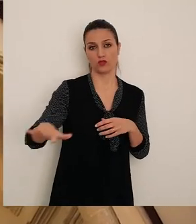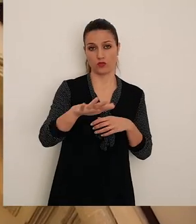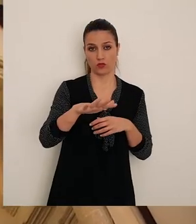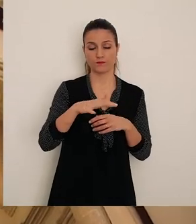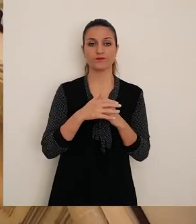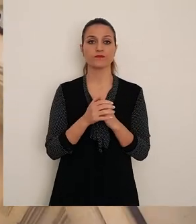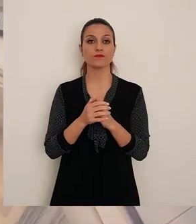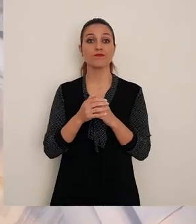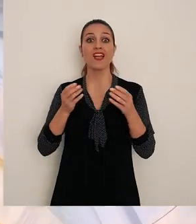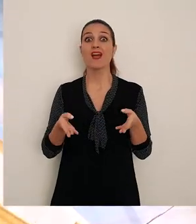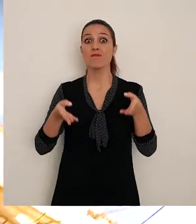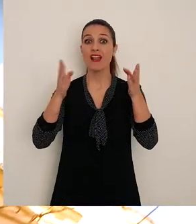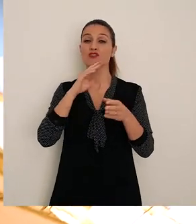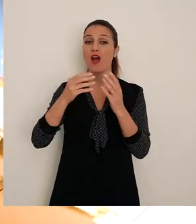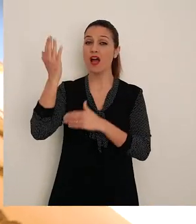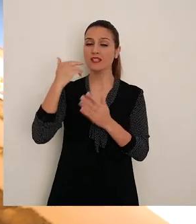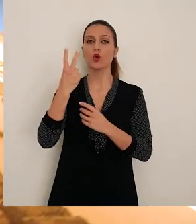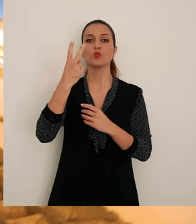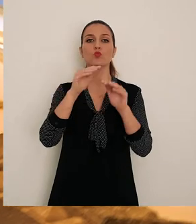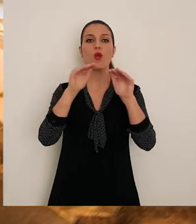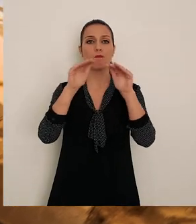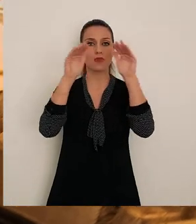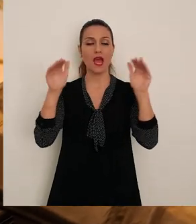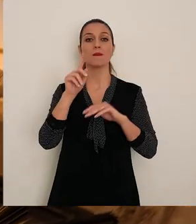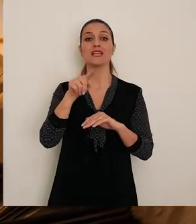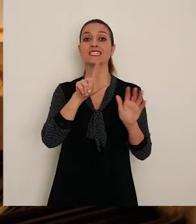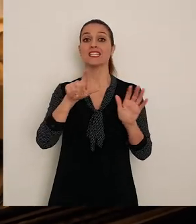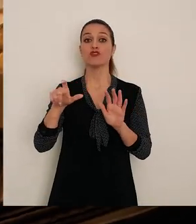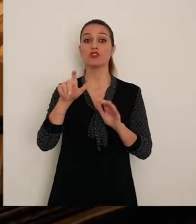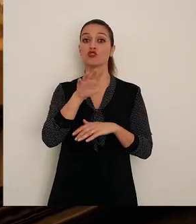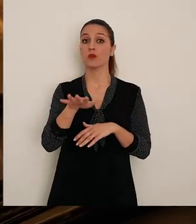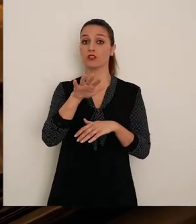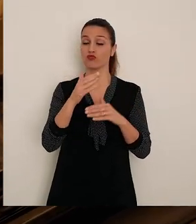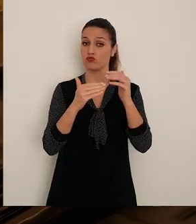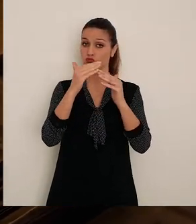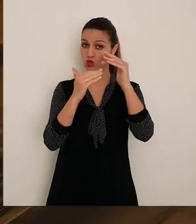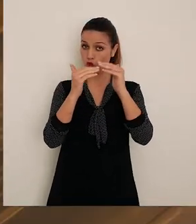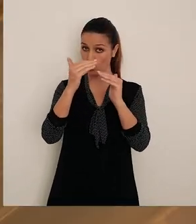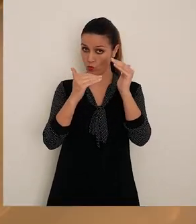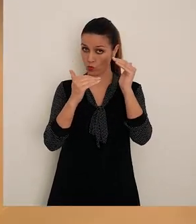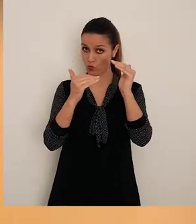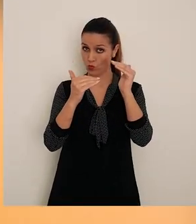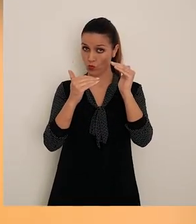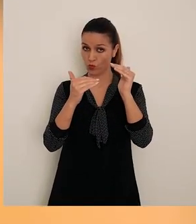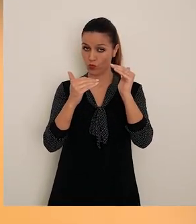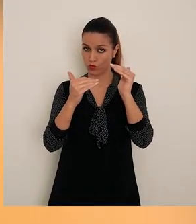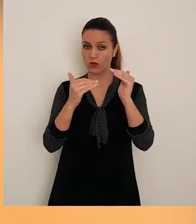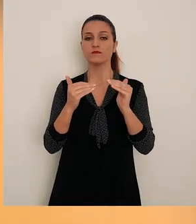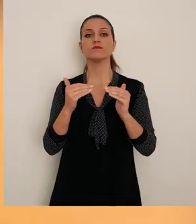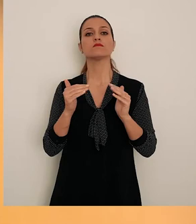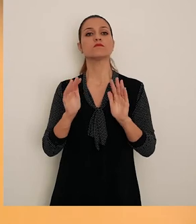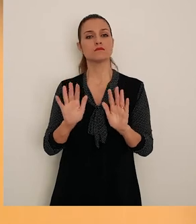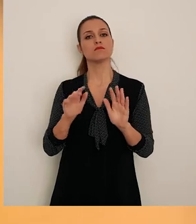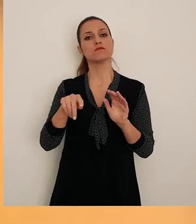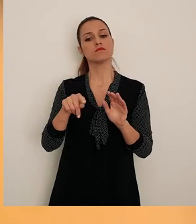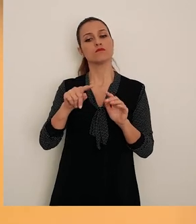Si tratta di un antico palazzo a due piani, costruito nel 1755, ampliando la preesistente struttura seicentesca.